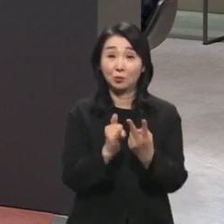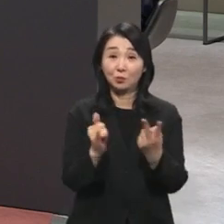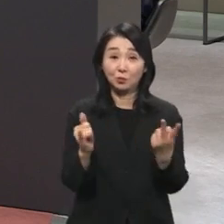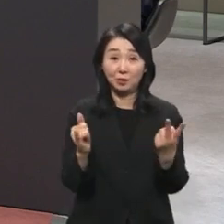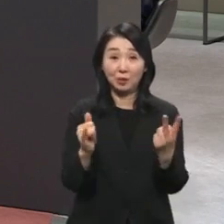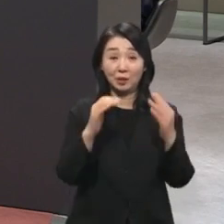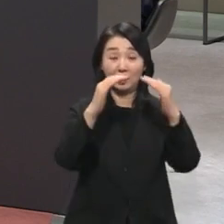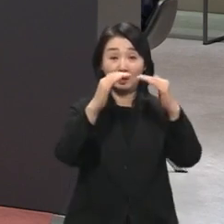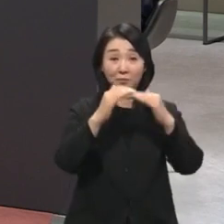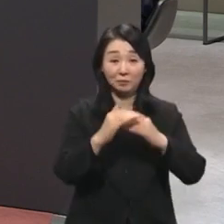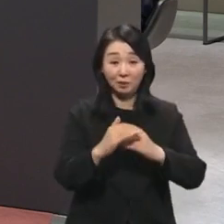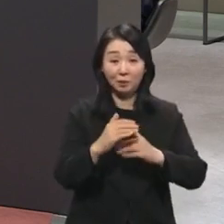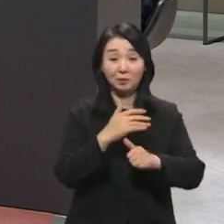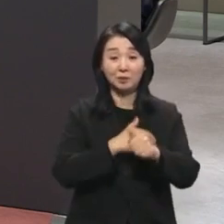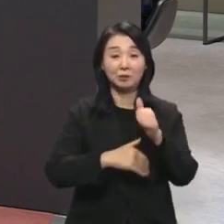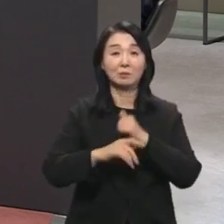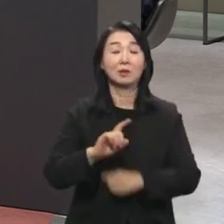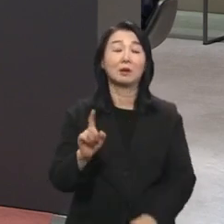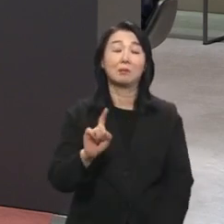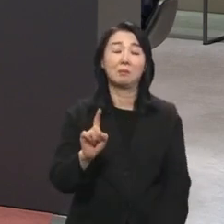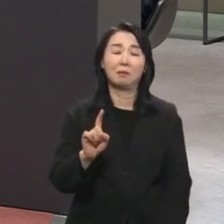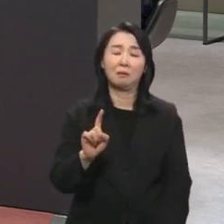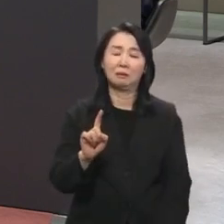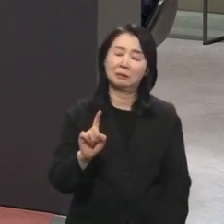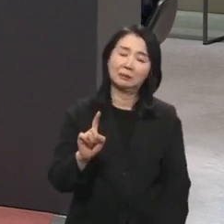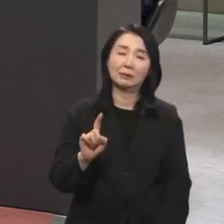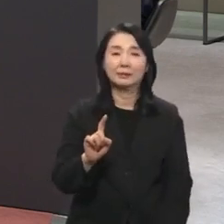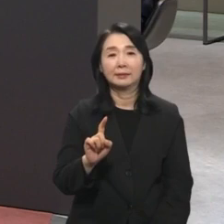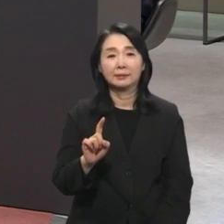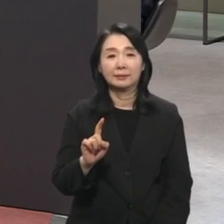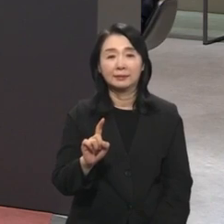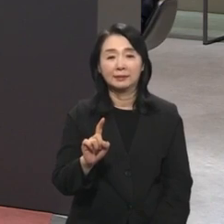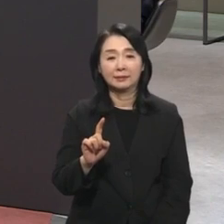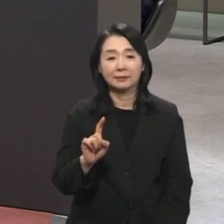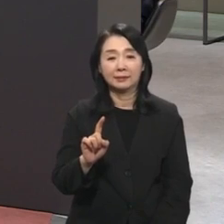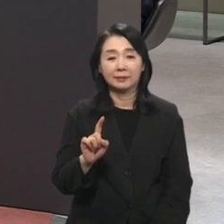지금 이런 상황이 뭐 연출되는 것 자체가 조금